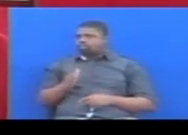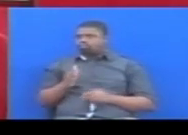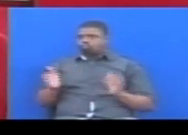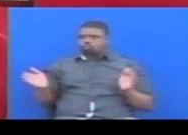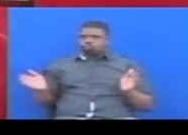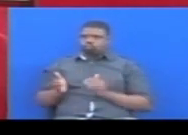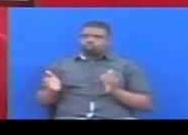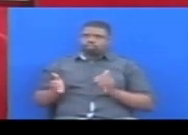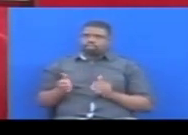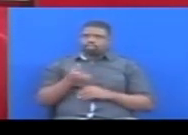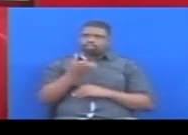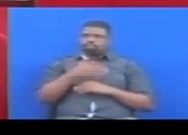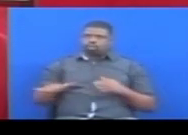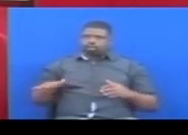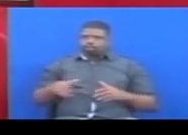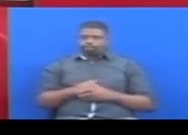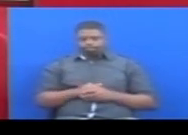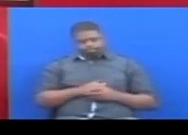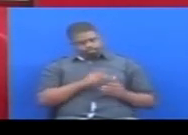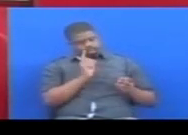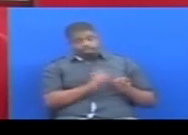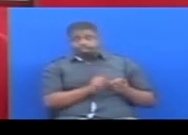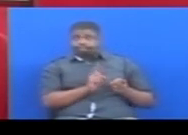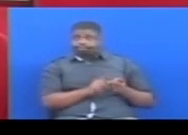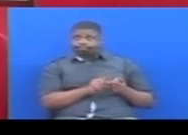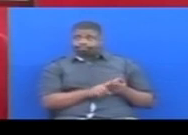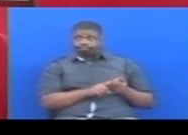ziwa? Swali la pili,